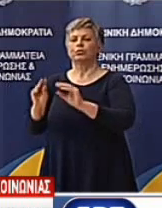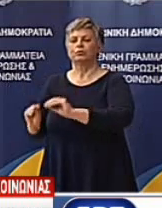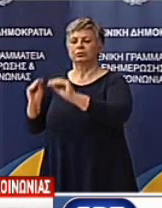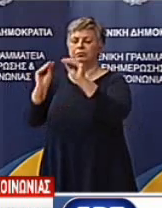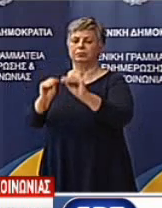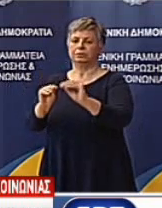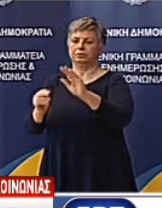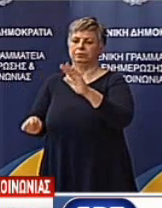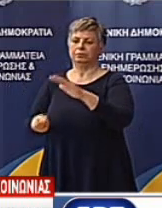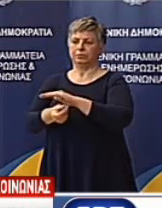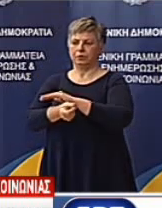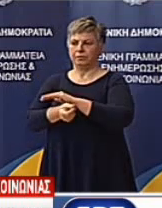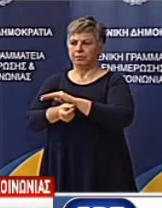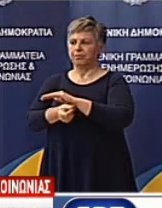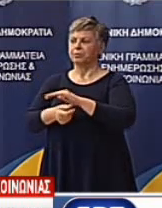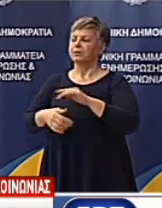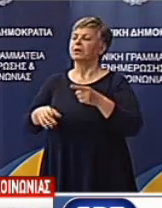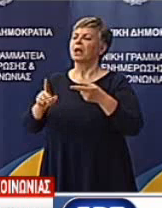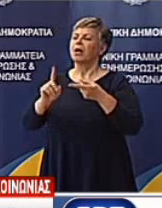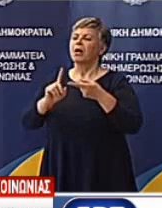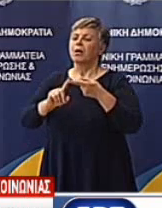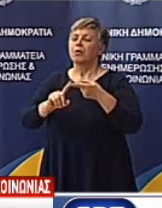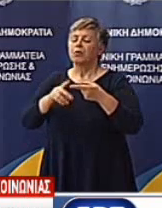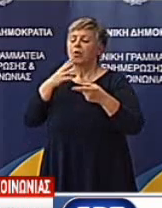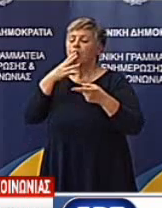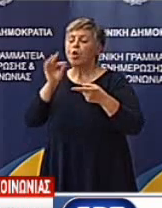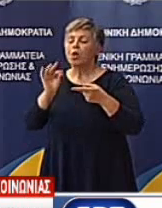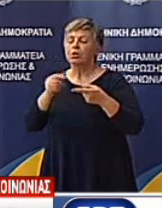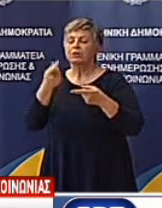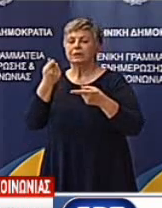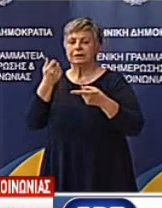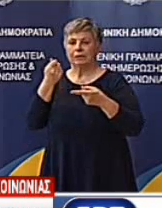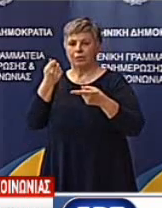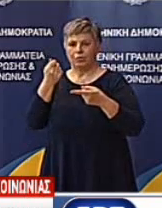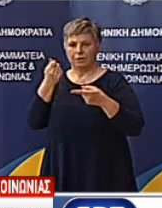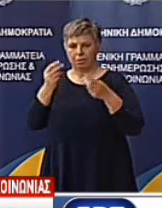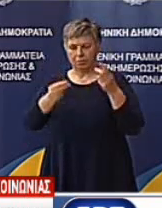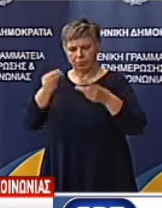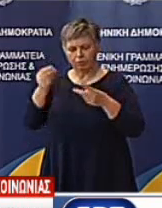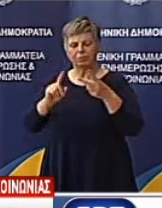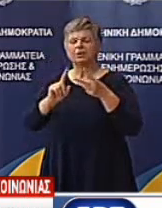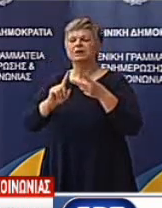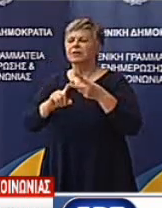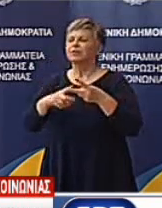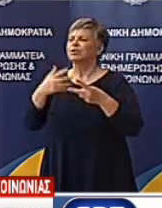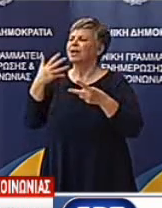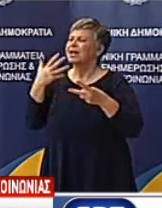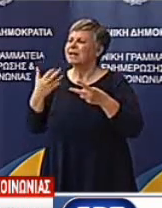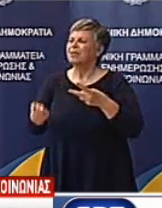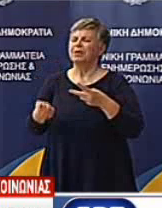οικονομικά, αλλά και διάφορες γραφειοκρατικές δυσκινησίες, καλό είναι να μην τις αναφέρω εδώ τώρα, ελεγκτικά συνέδρια